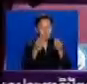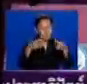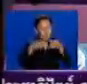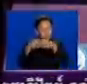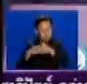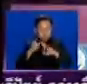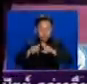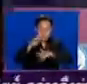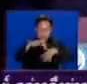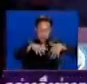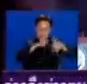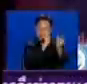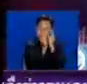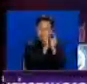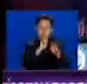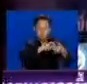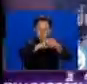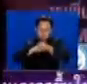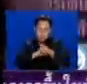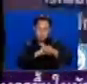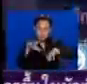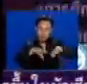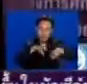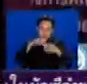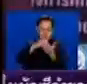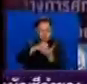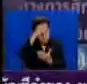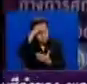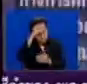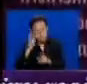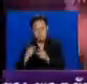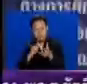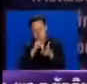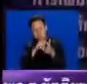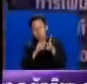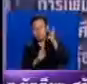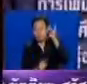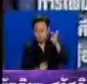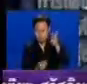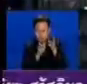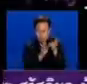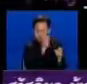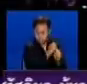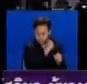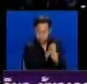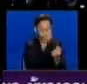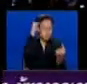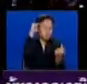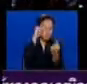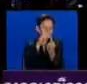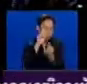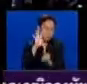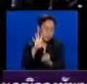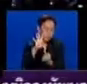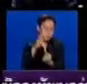ภาคส่วนในสังคมในการบริหารและจัดการศึกษาโดยมี4เป้าหมายหลักเพื่อให้การปฏิรูปการศึกษาประสบ